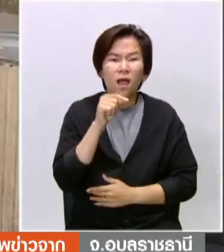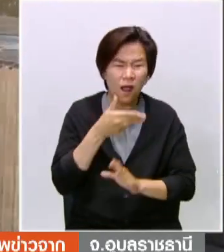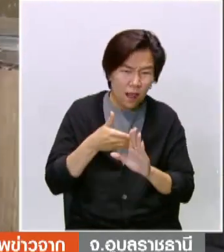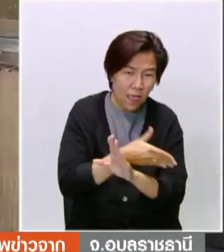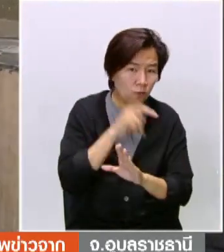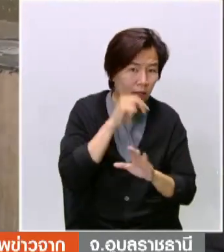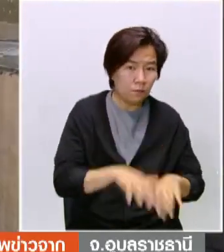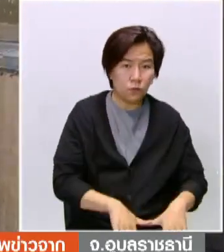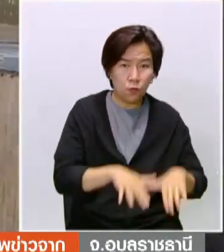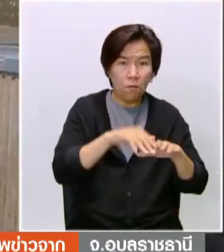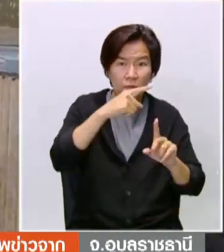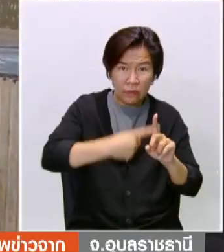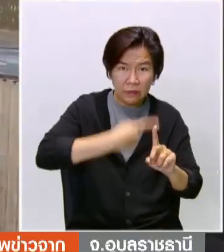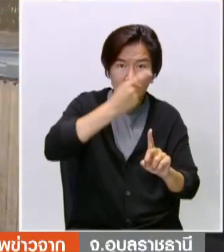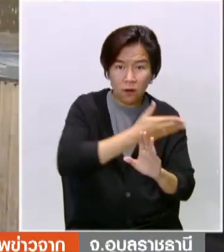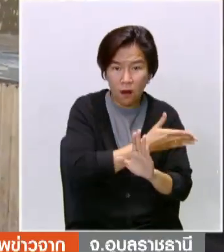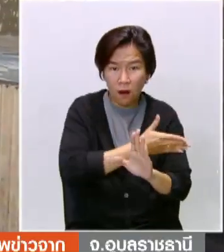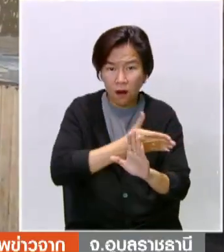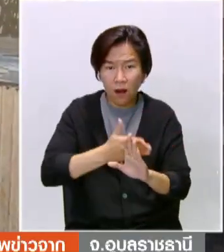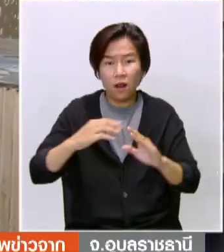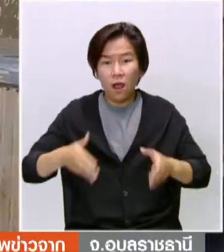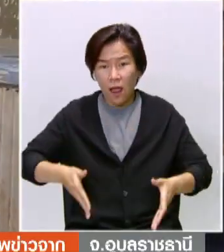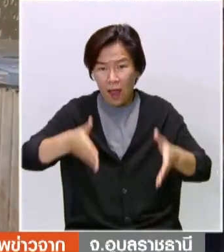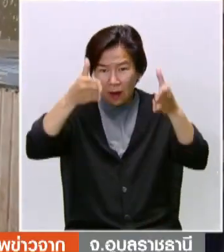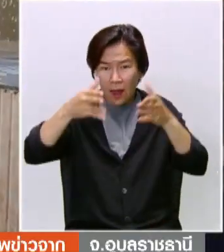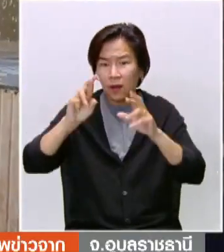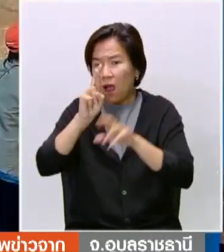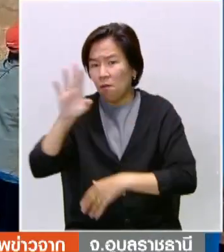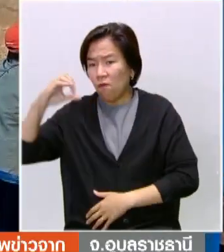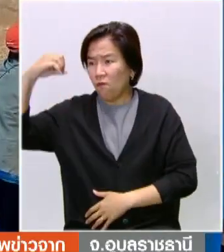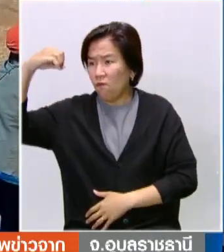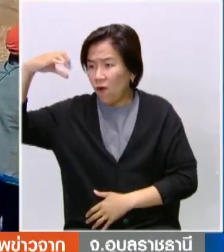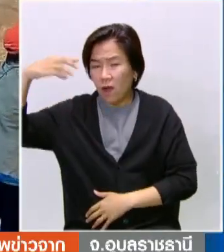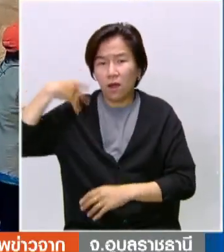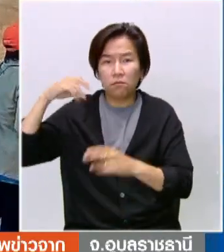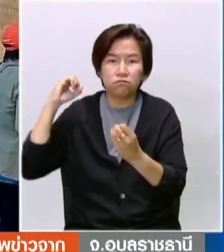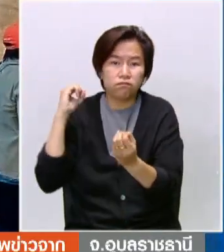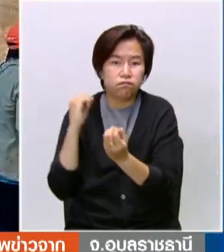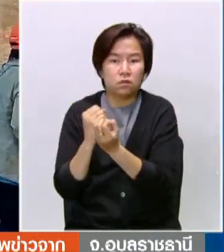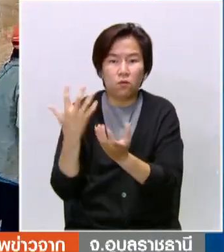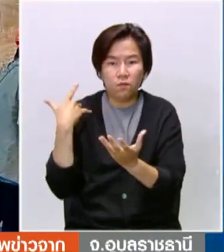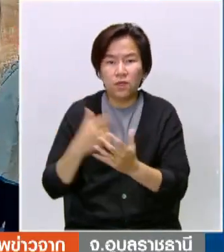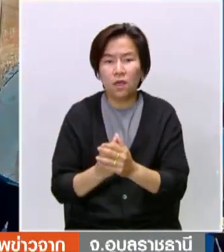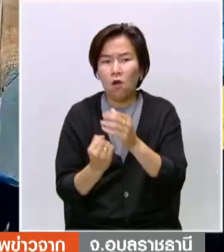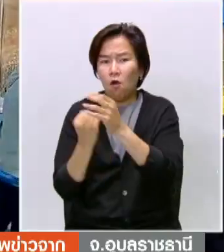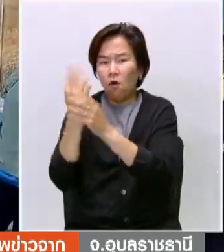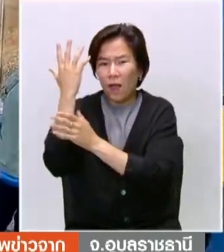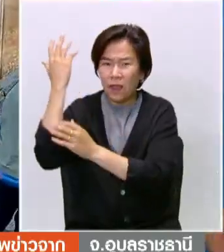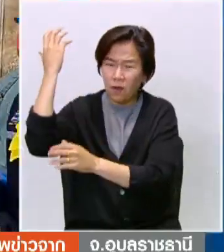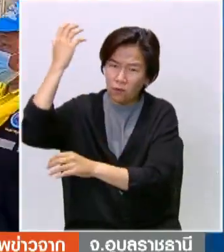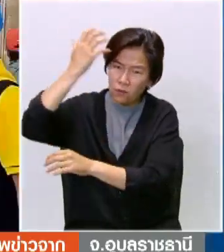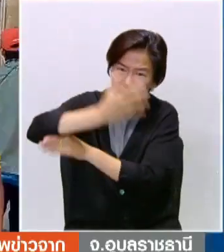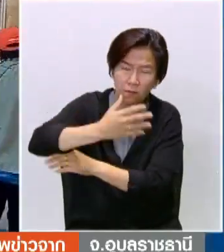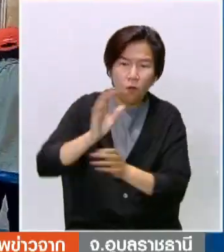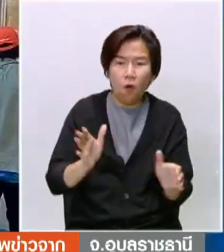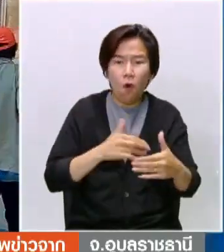ทกภัยมานานกว่า1เดือนนะครับทำให้ตัวอาคารระบบไฟฟ้านั้นได้รับความเสียหายทั้งหมดเลยแล้วก็ยังมีเหตุต้นไม้ใหญ่ทับตัวอาค